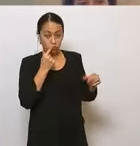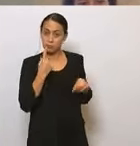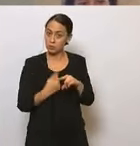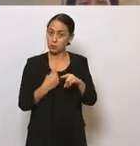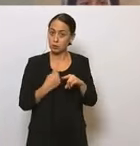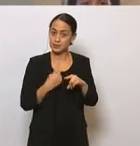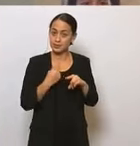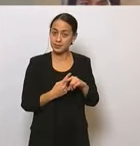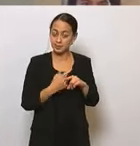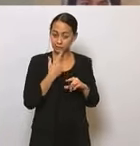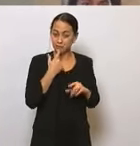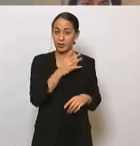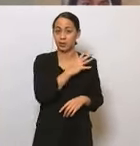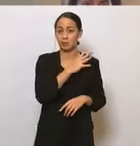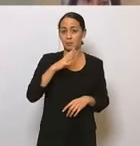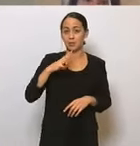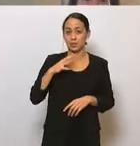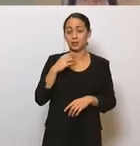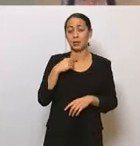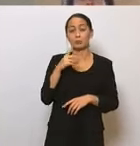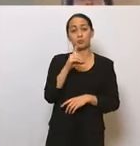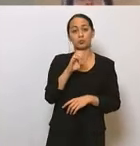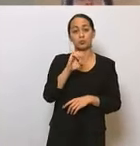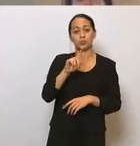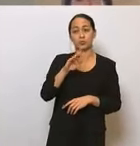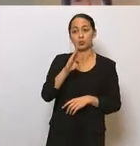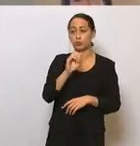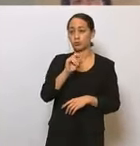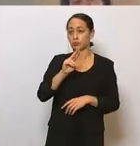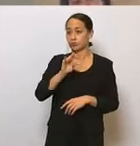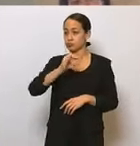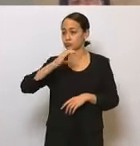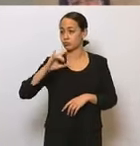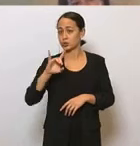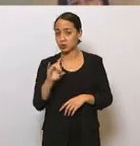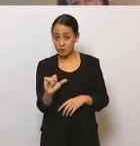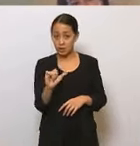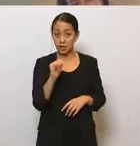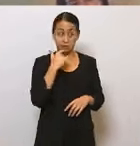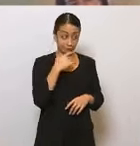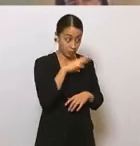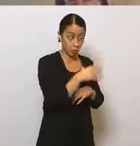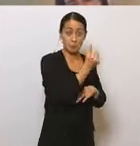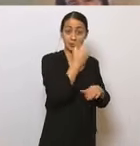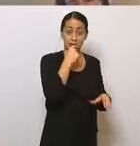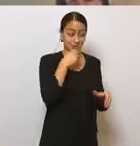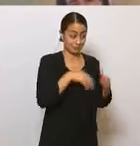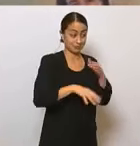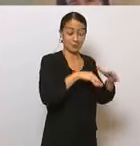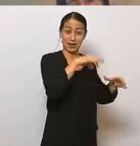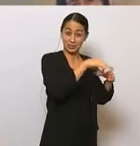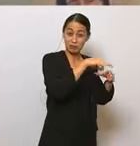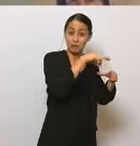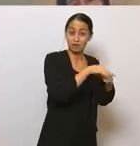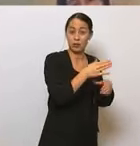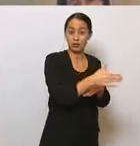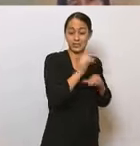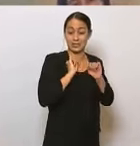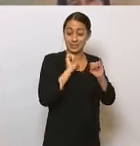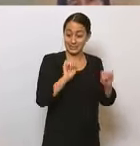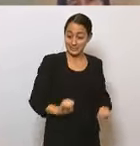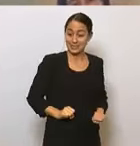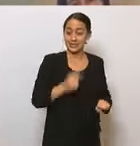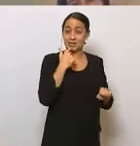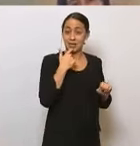loi de Mme Klobuchar a été reprise sur base d'un vote extrêmement fort. Même les sénateurs de la